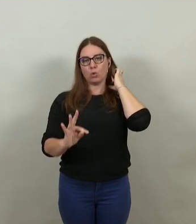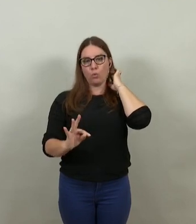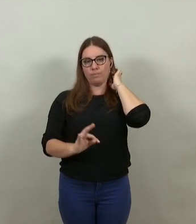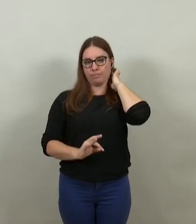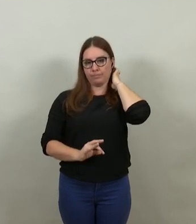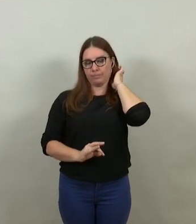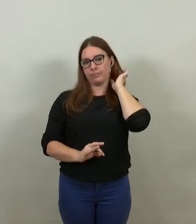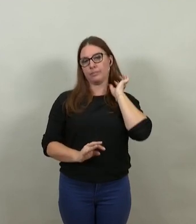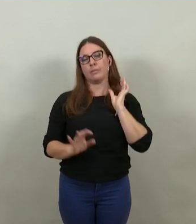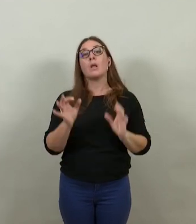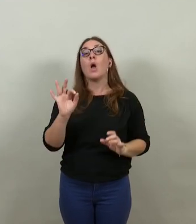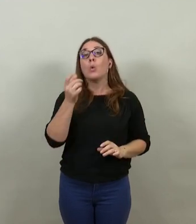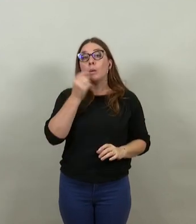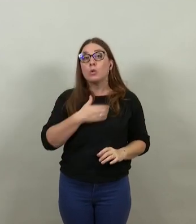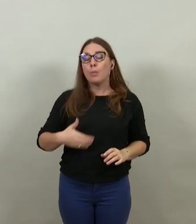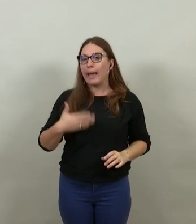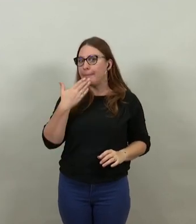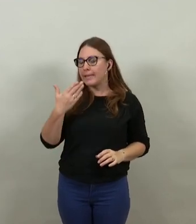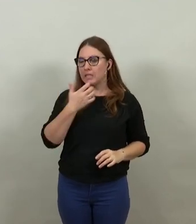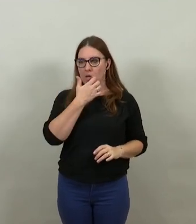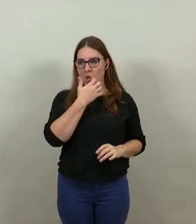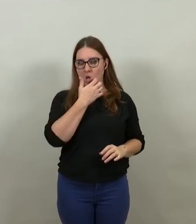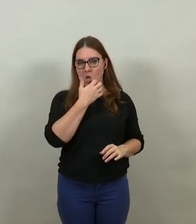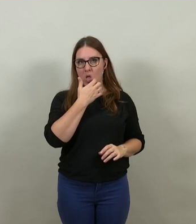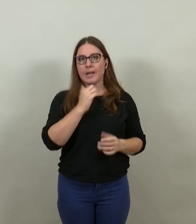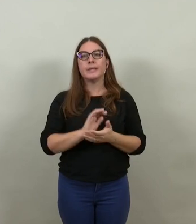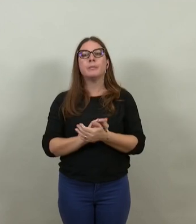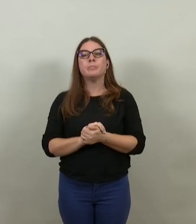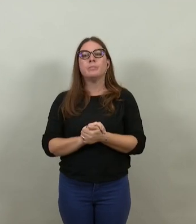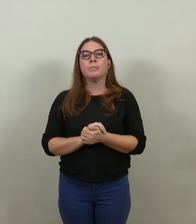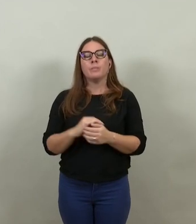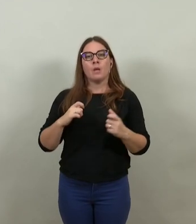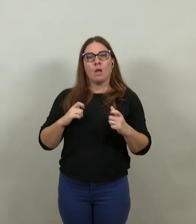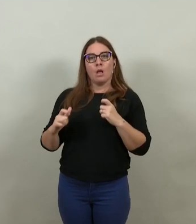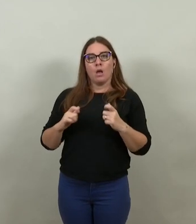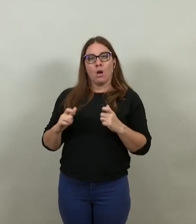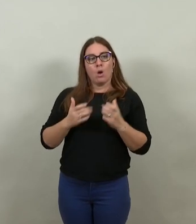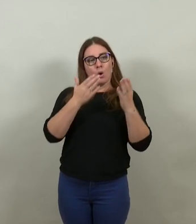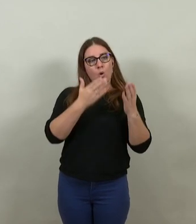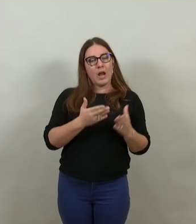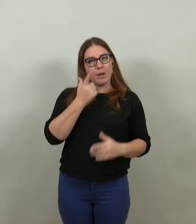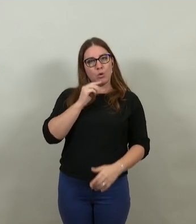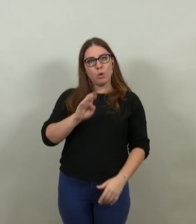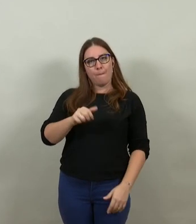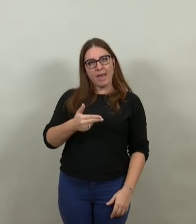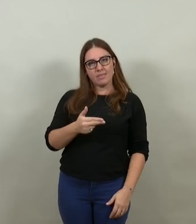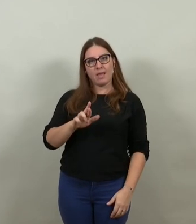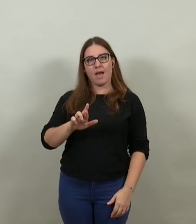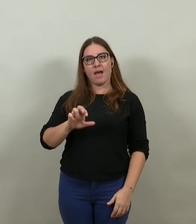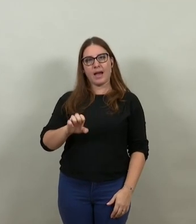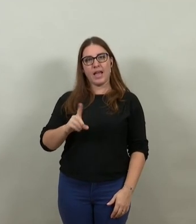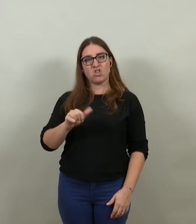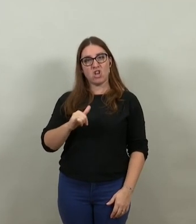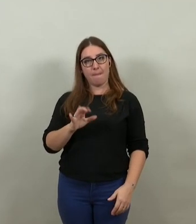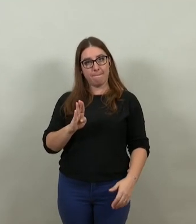oui merci Monsieur le Maire nous avons proposé à notre collègue osni benreb de de travailler ensemble à la